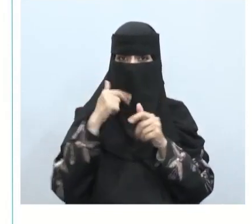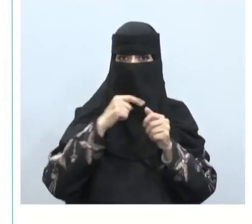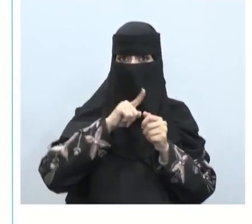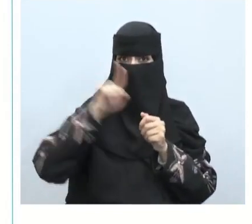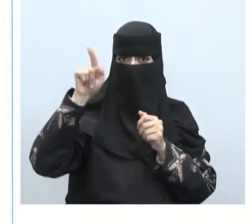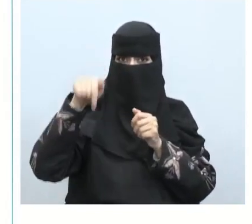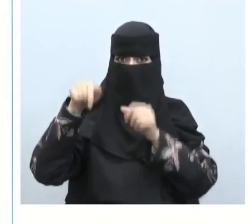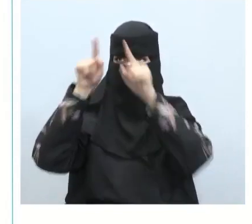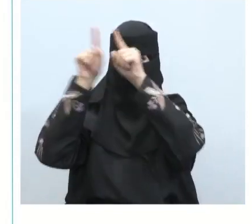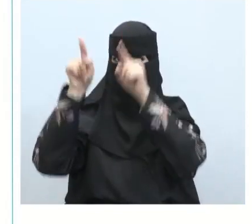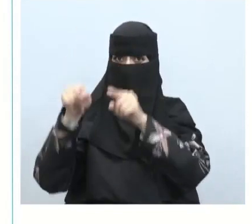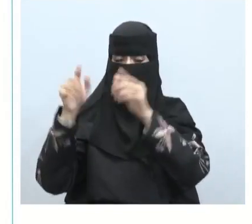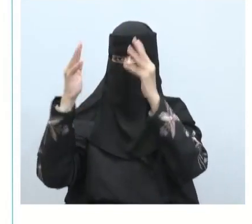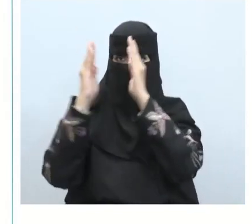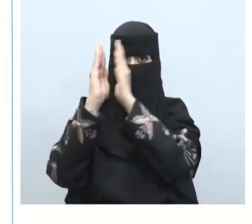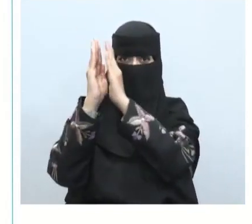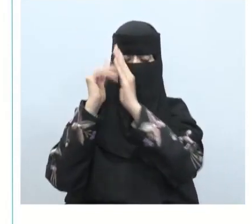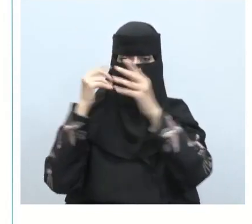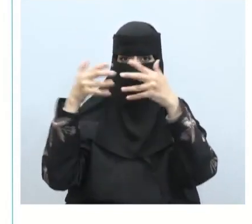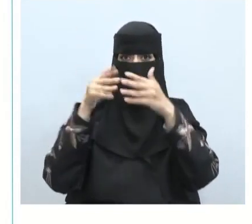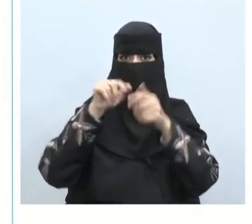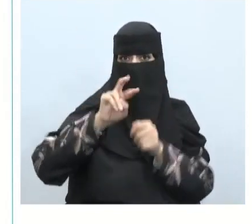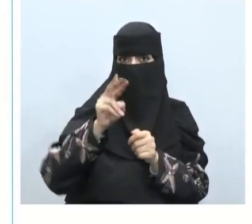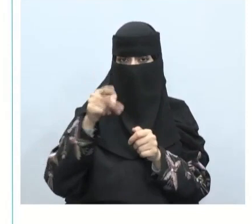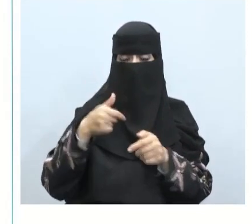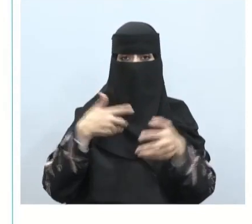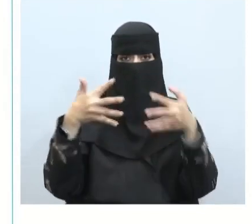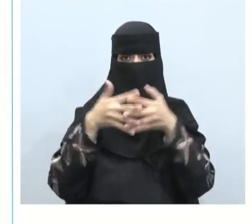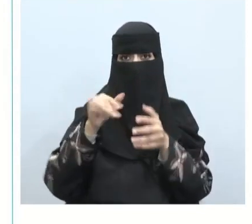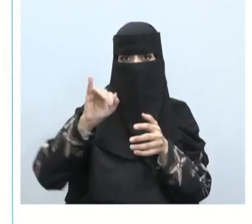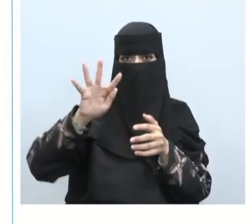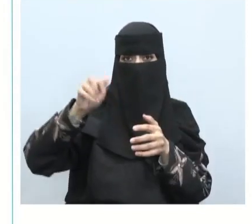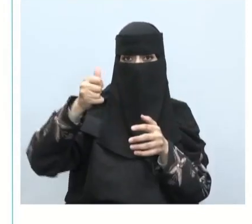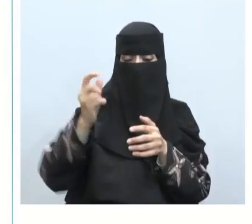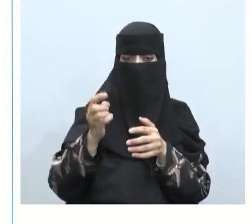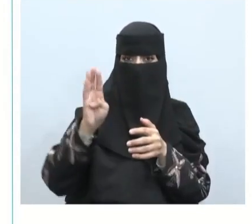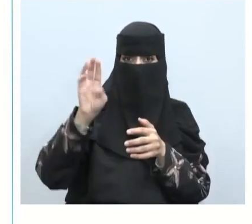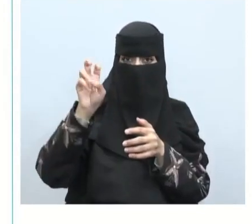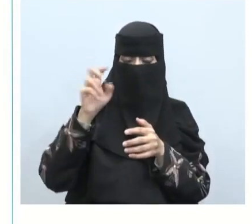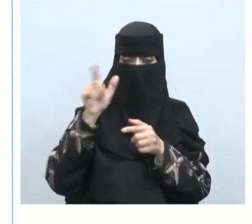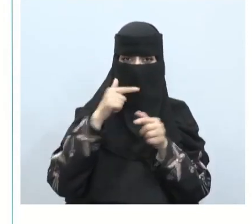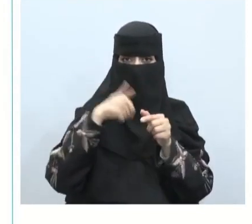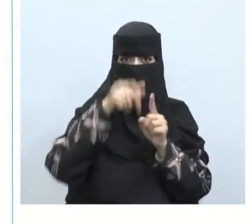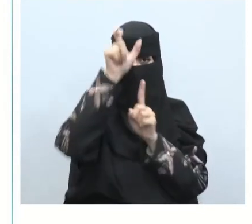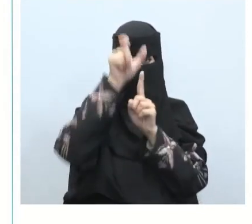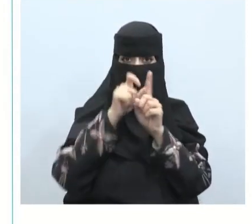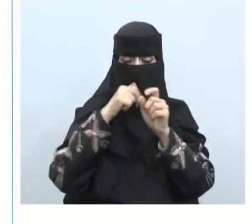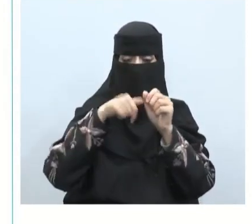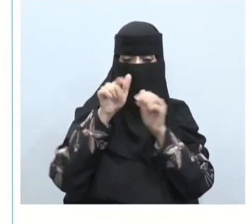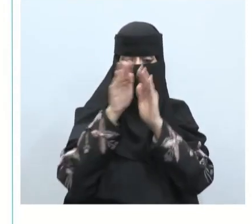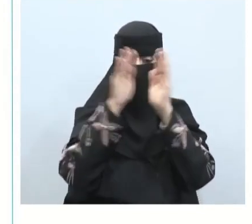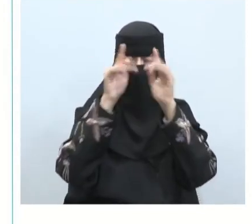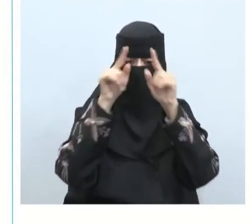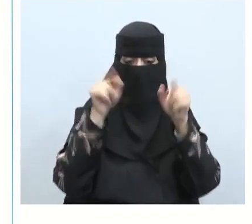الى الملف الذي شاركناه بالزر الايمن ونختار مشاركه ثم من قائمه الاذونات